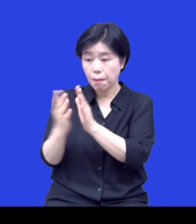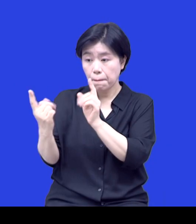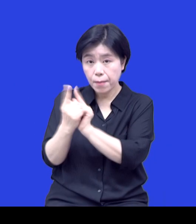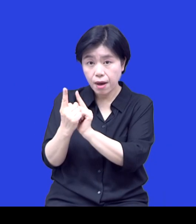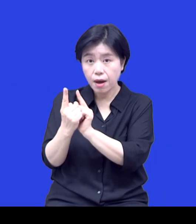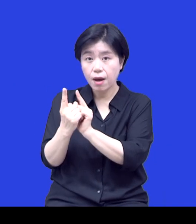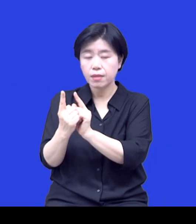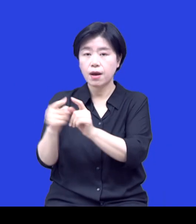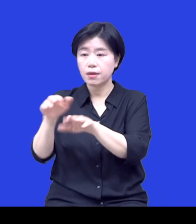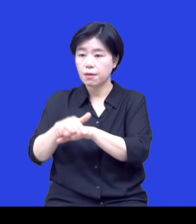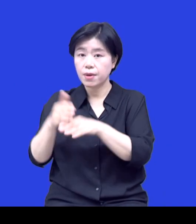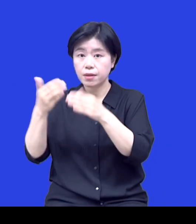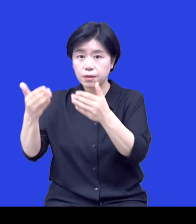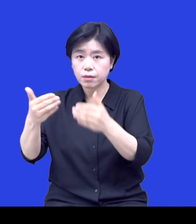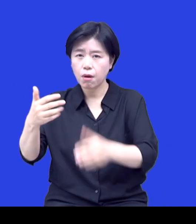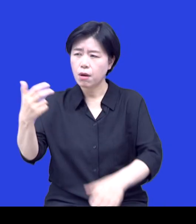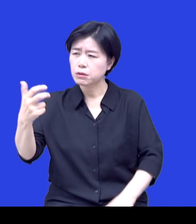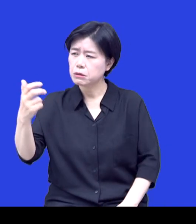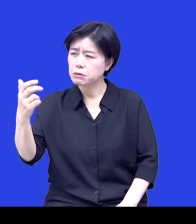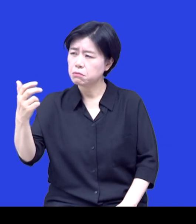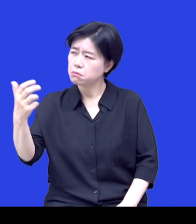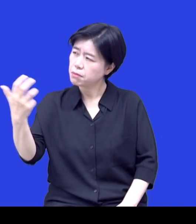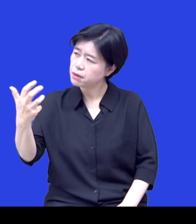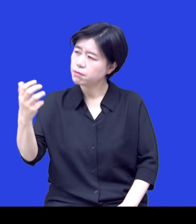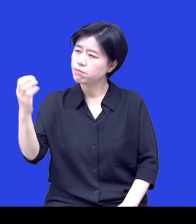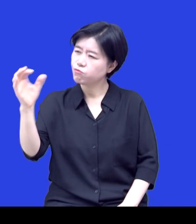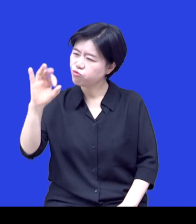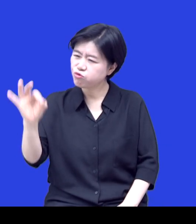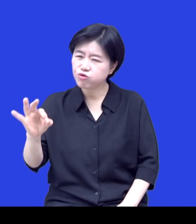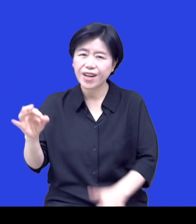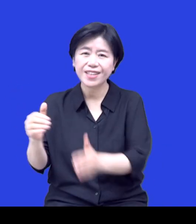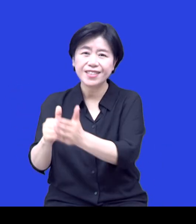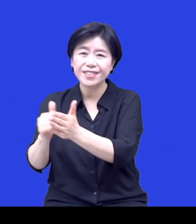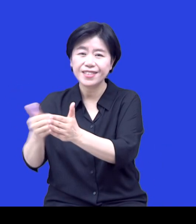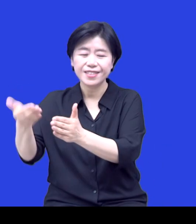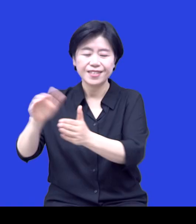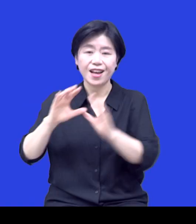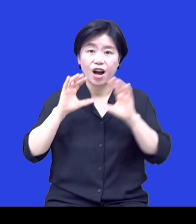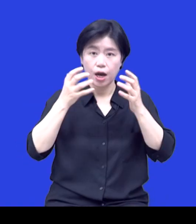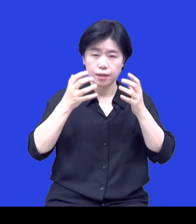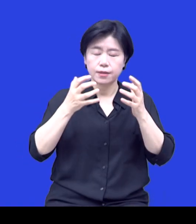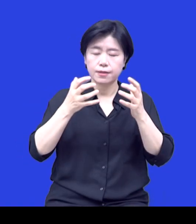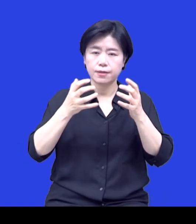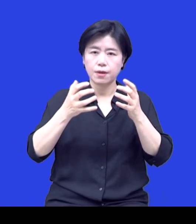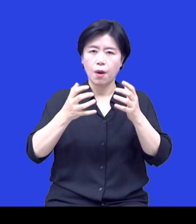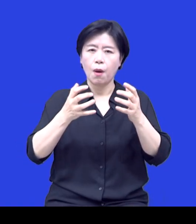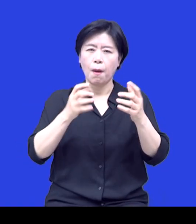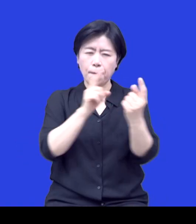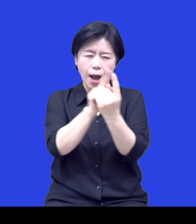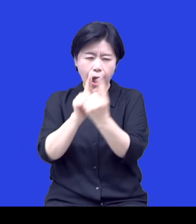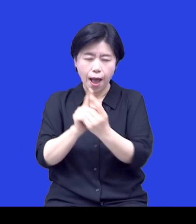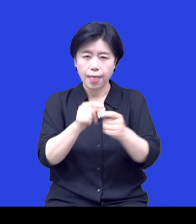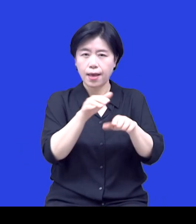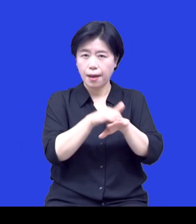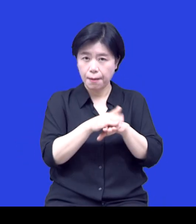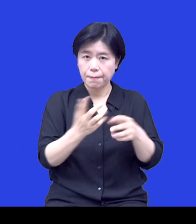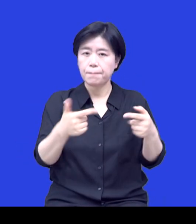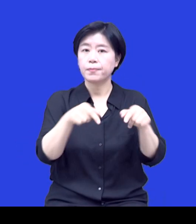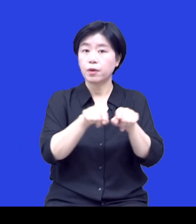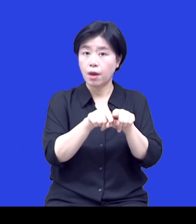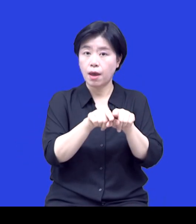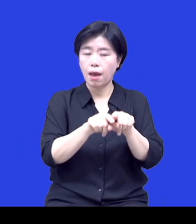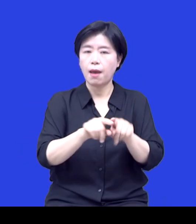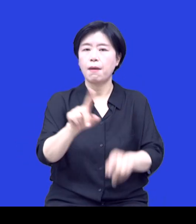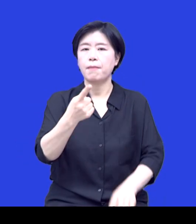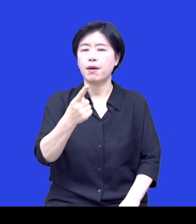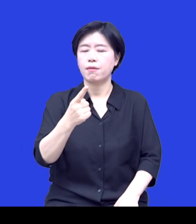그만큼 우리 저희 자녀들의 부흥을 좀 꿈꾸는 교회가 되자 네. 그 생각을 좀 많이 하고 목표를 했습니다. 예. 당시에 또 우리